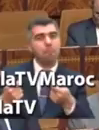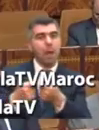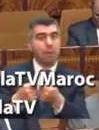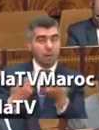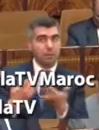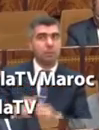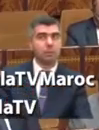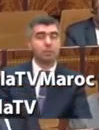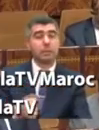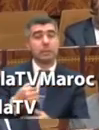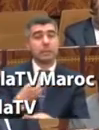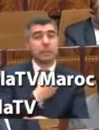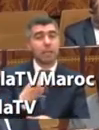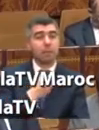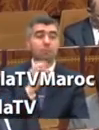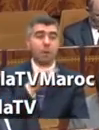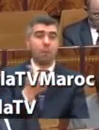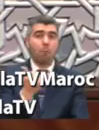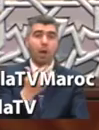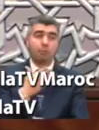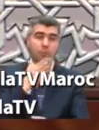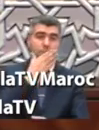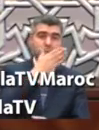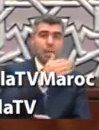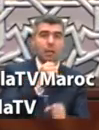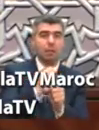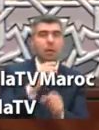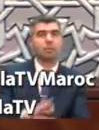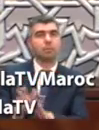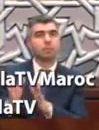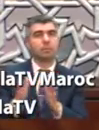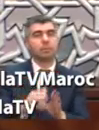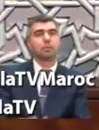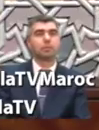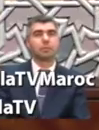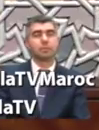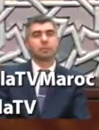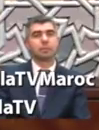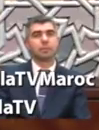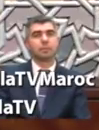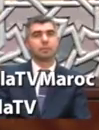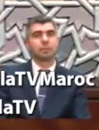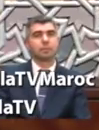في أقرب الأجال. وشكرا. هل هناك تعقيبات إضافية سيد النائب؟